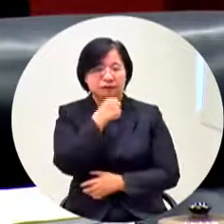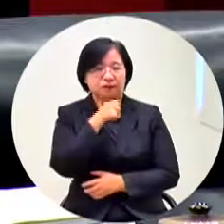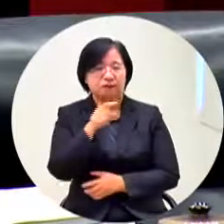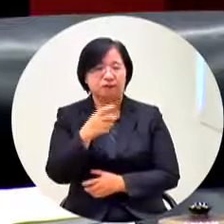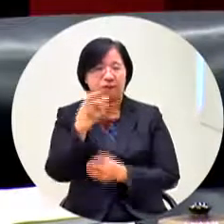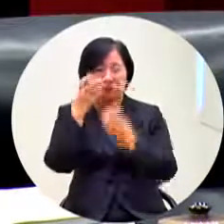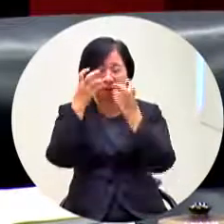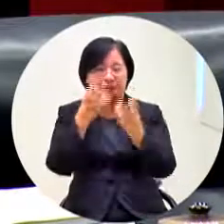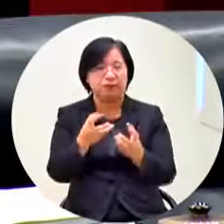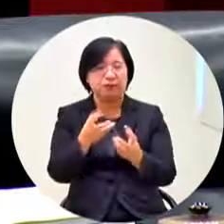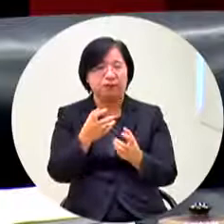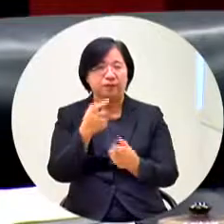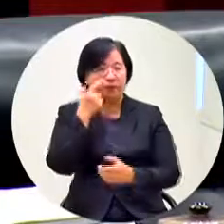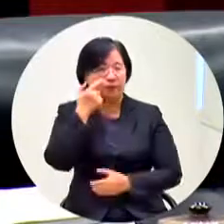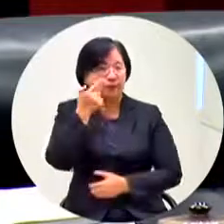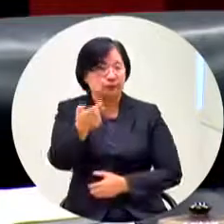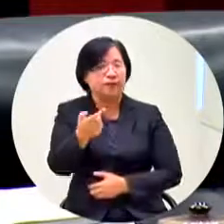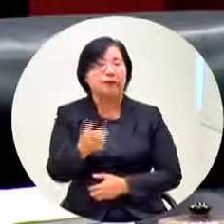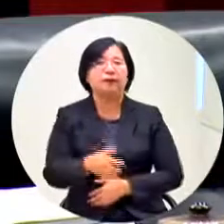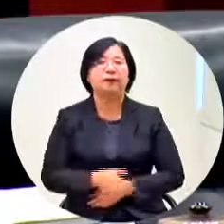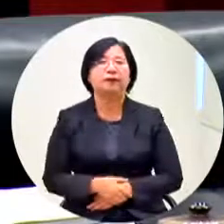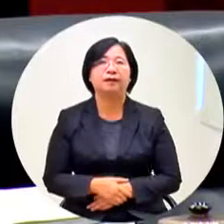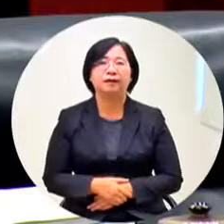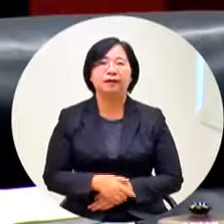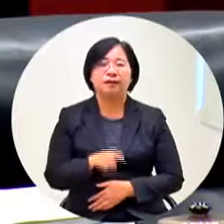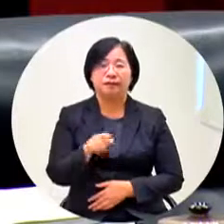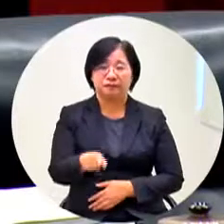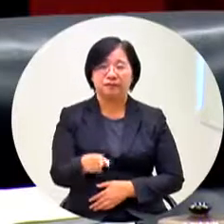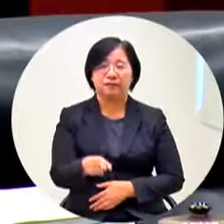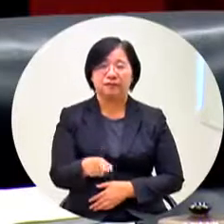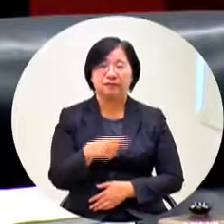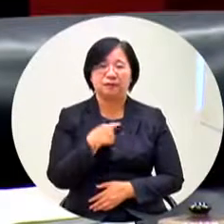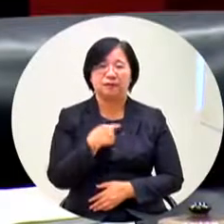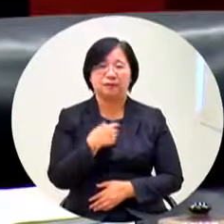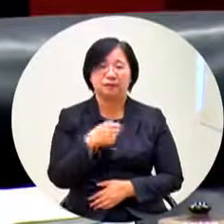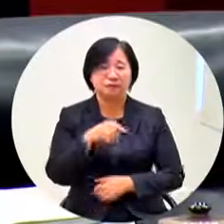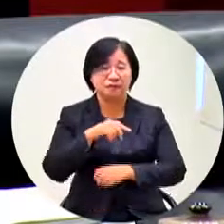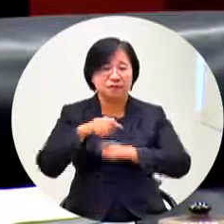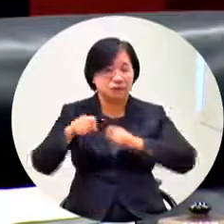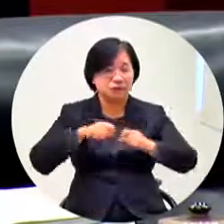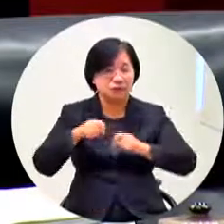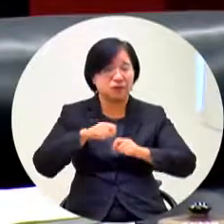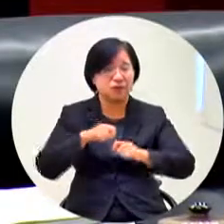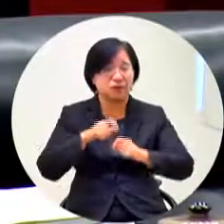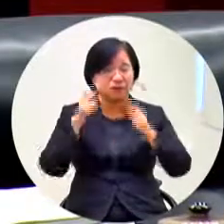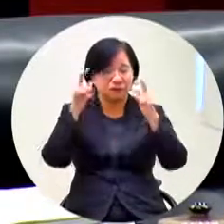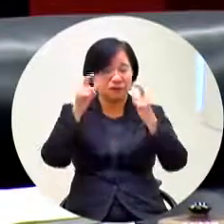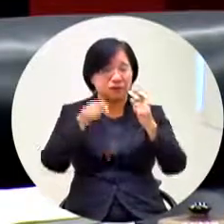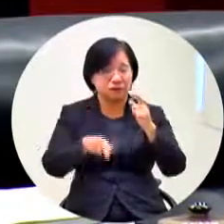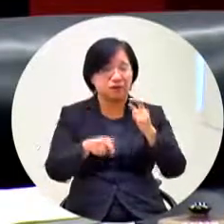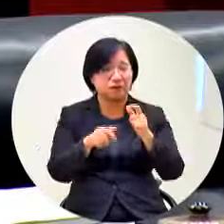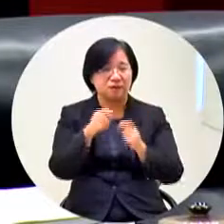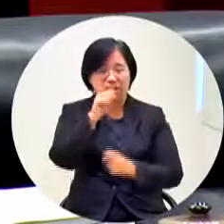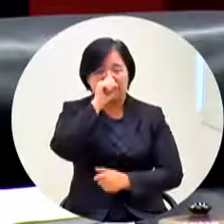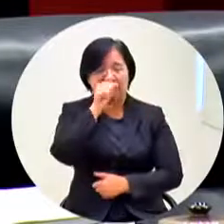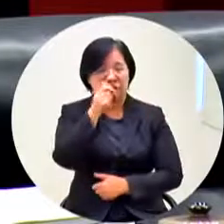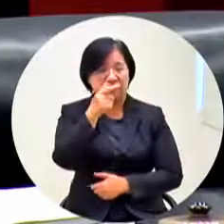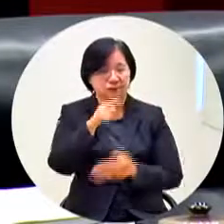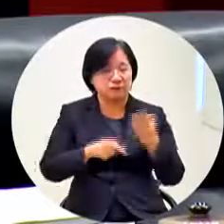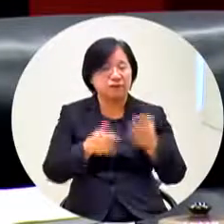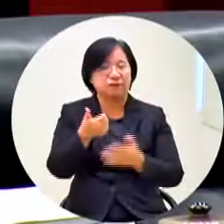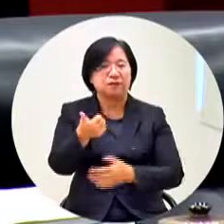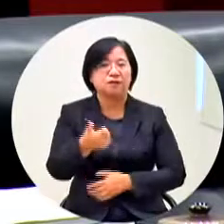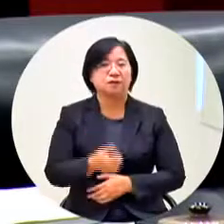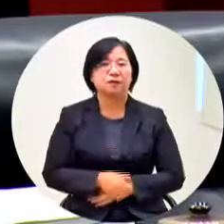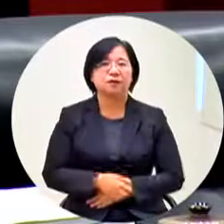点。所以我们认为用一个本身它是一个设计一个 love 的设计，对高雄是一件好事。我不明